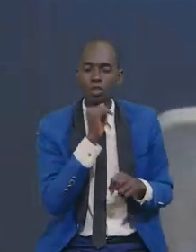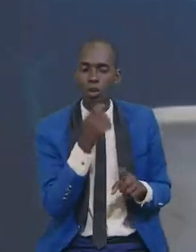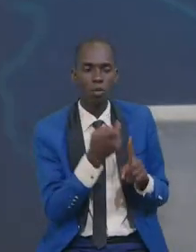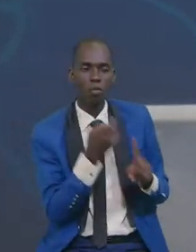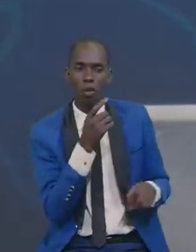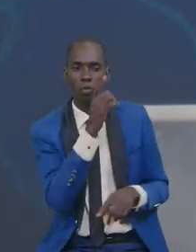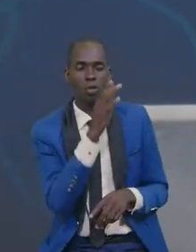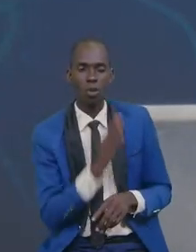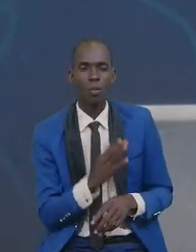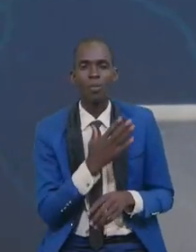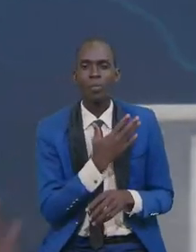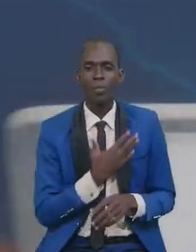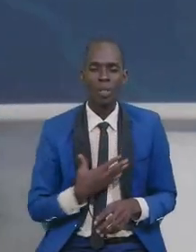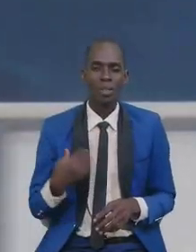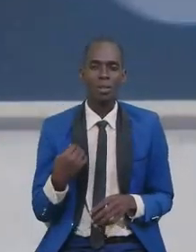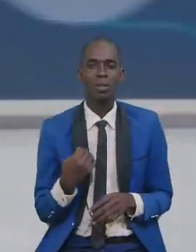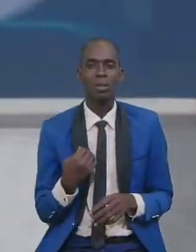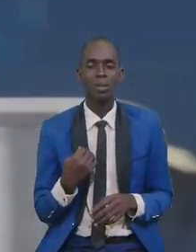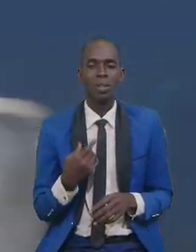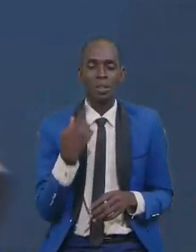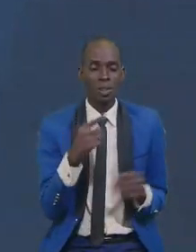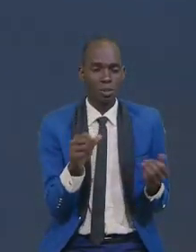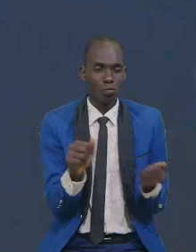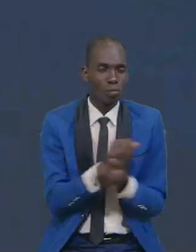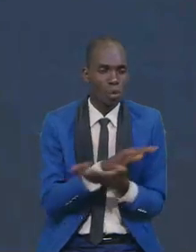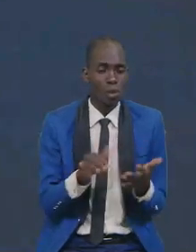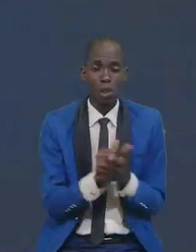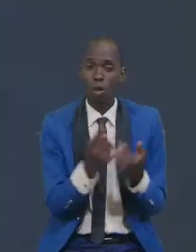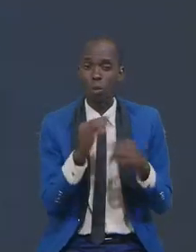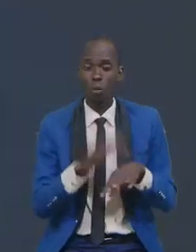Ta stérilité ne vient pas de Dieu.